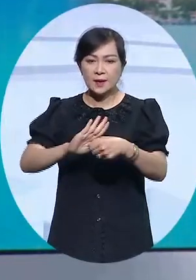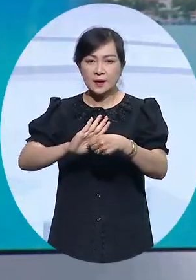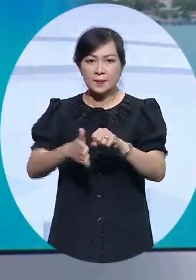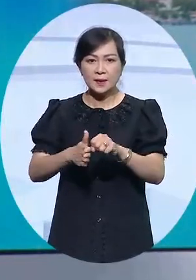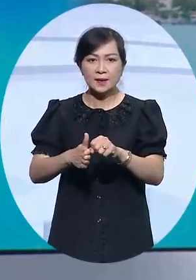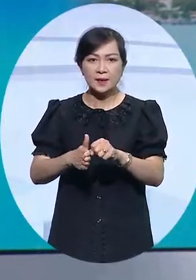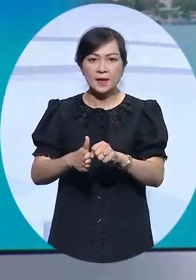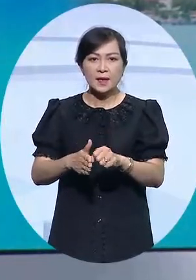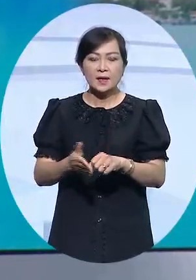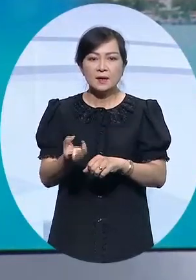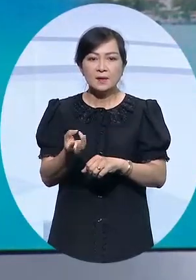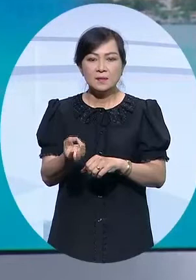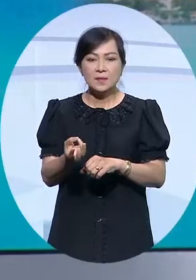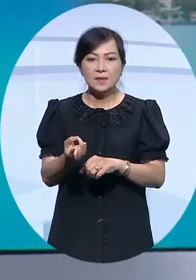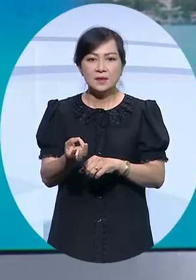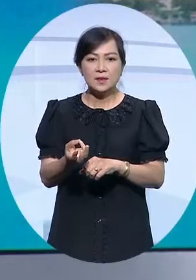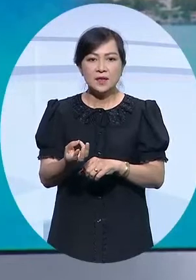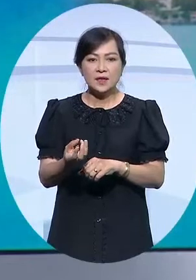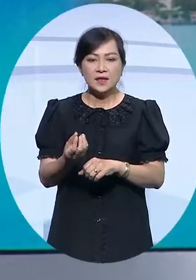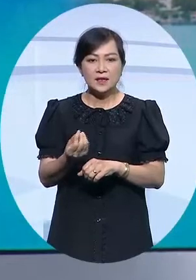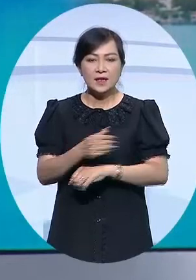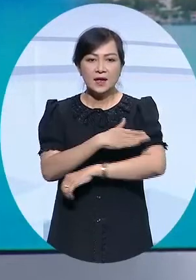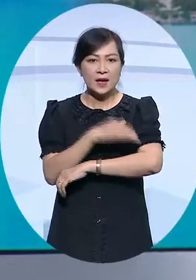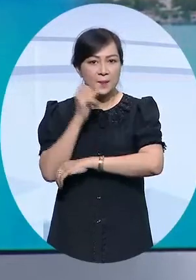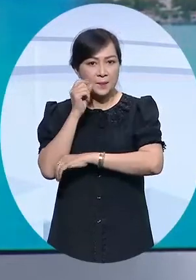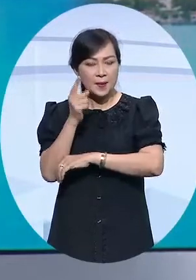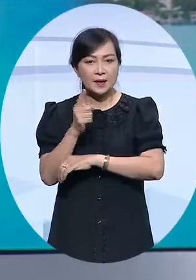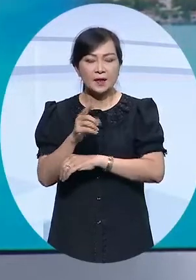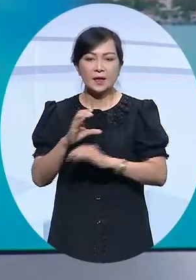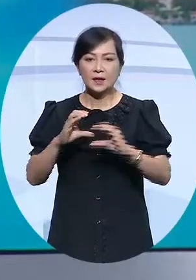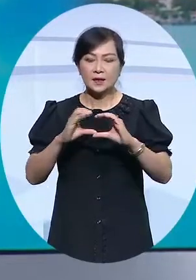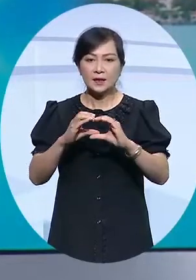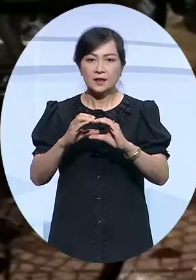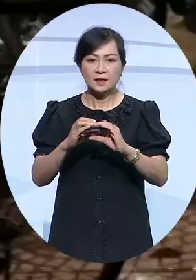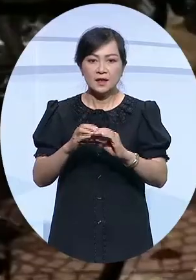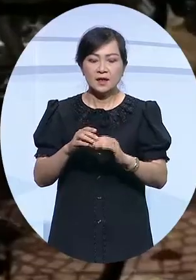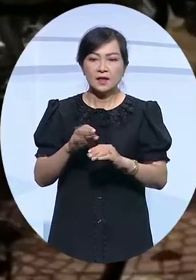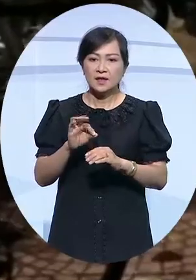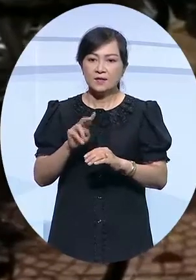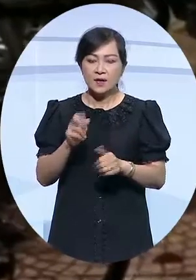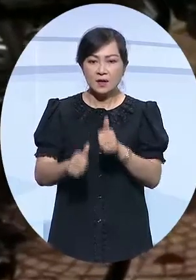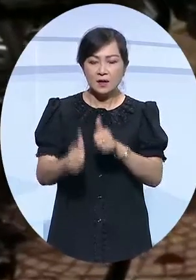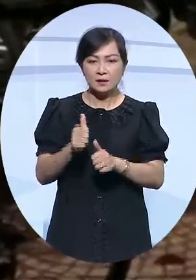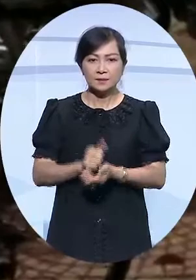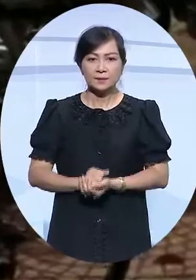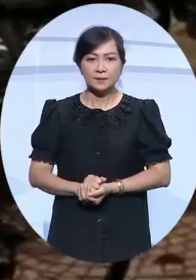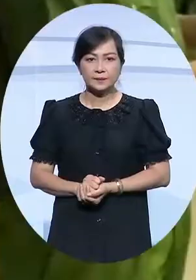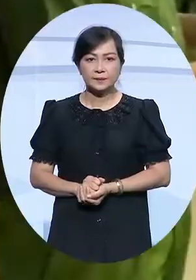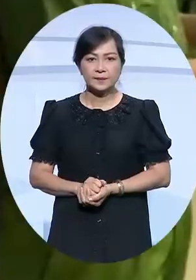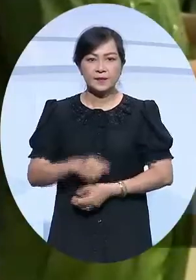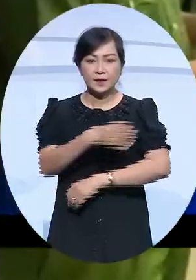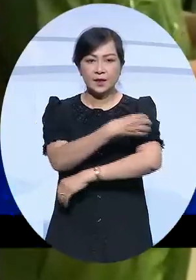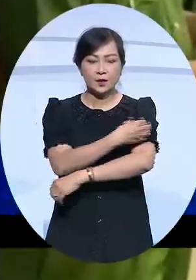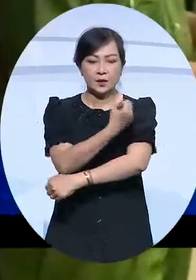bệnh cũng biết 19 nặng cho vay nặng lãi tín dụng đen đã hoàn thành với những chiêu thức ngày càng tinh vi lý do đó